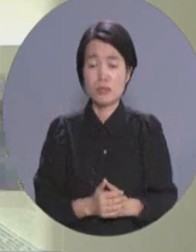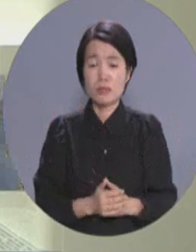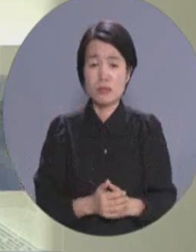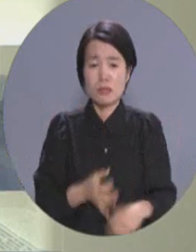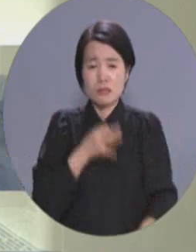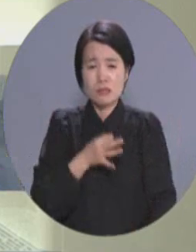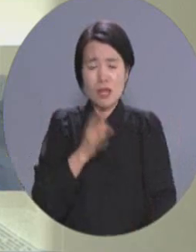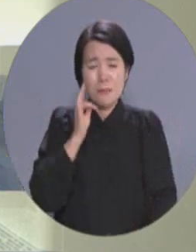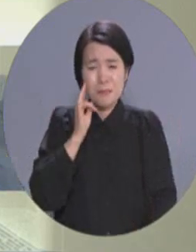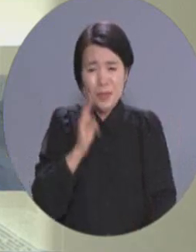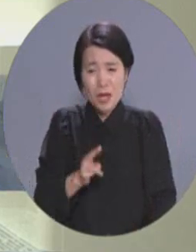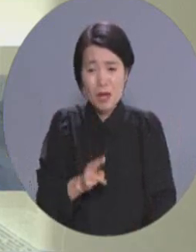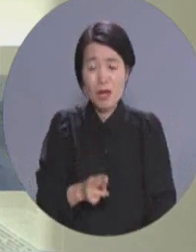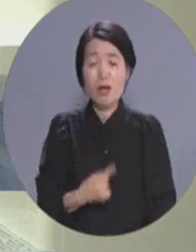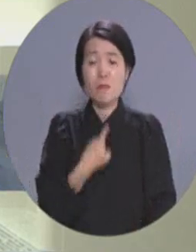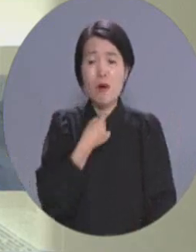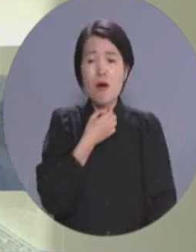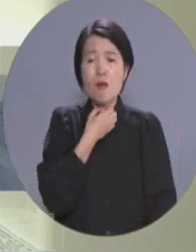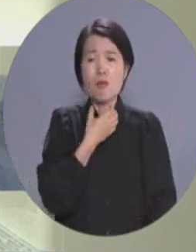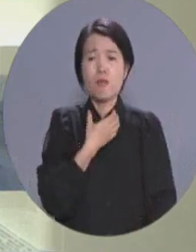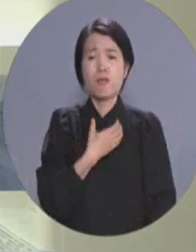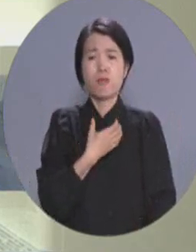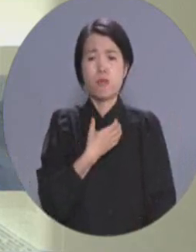감기가 굉장히 심해